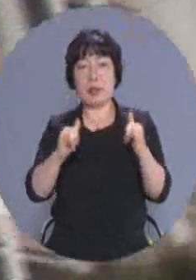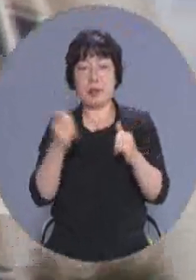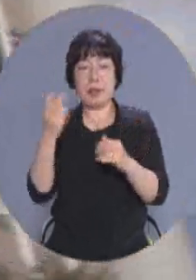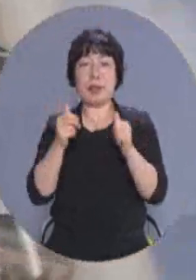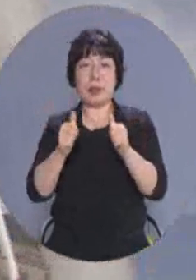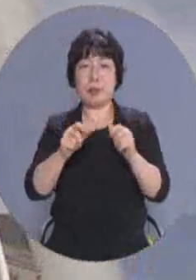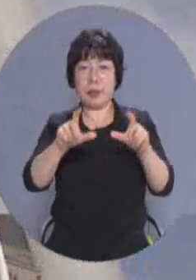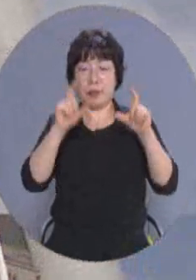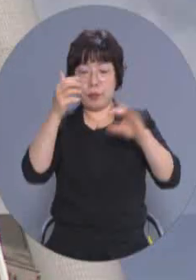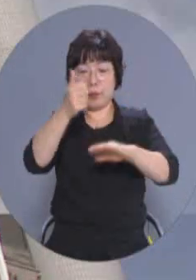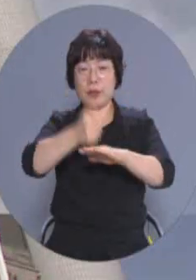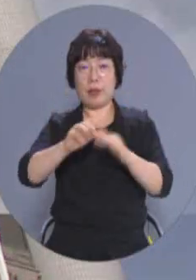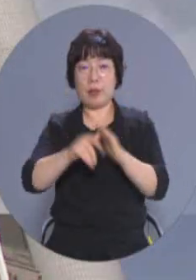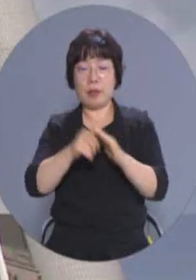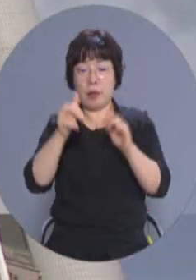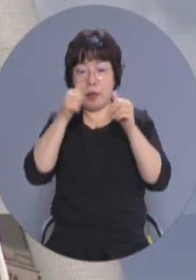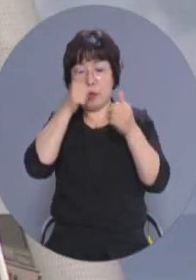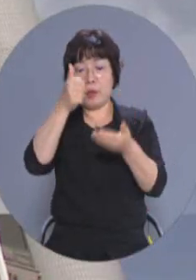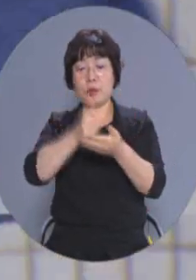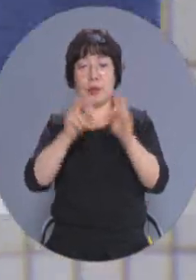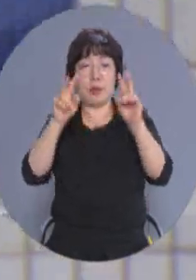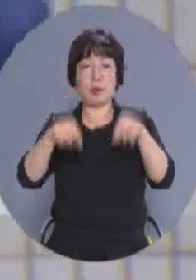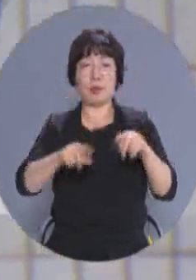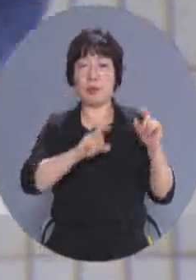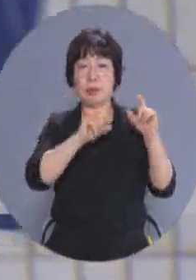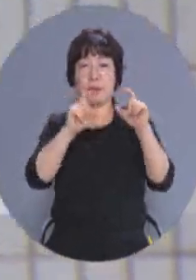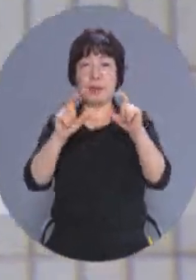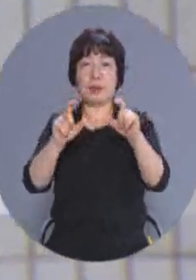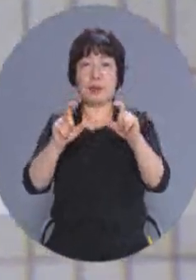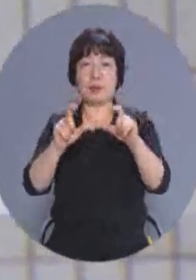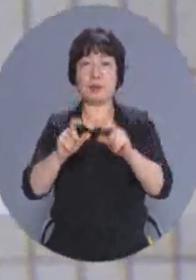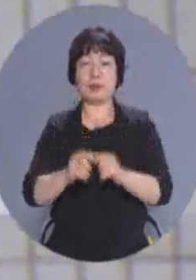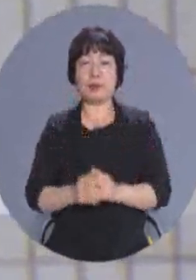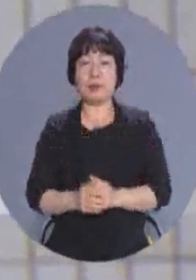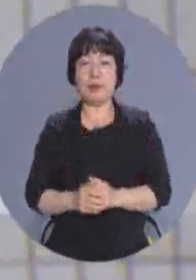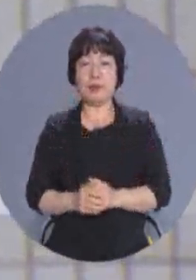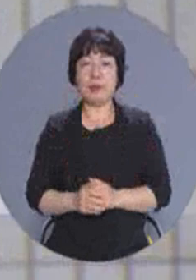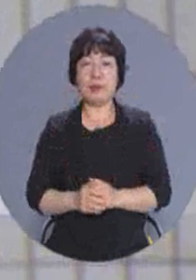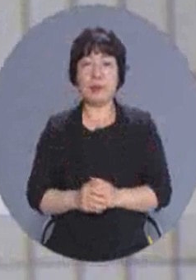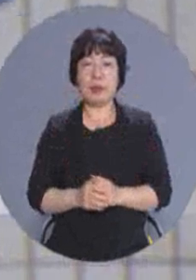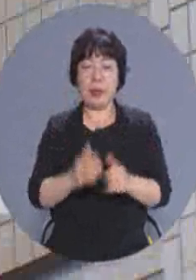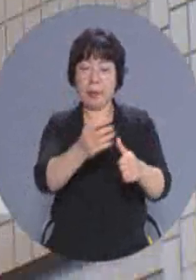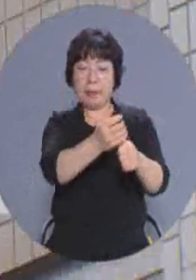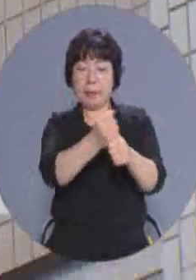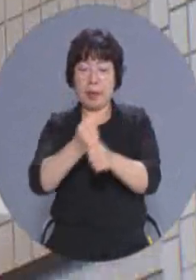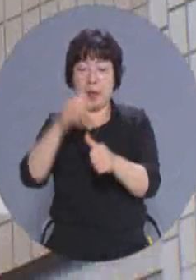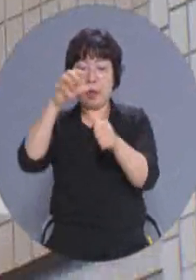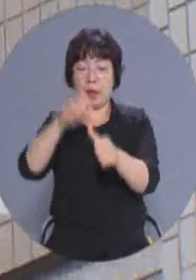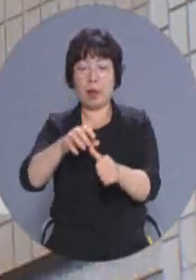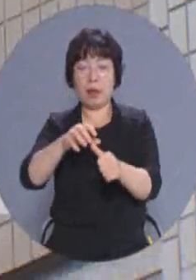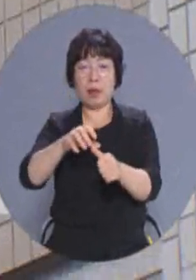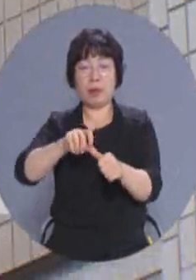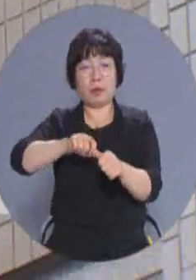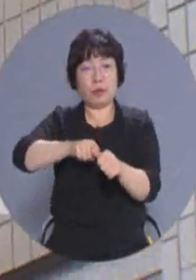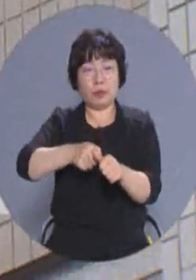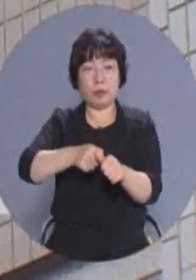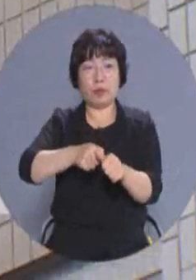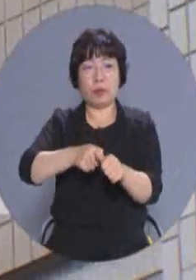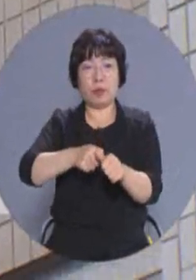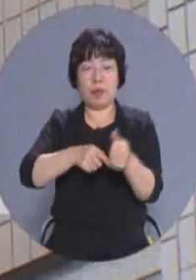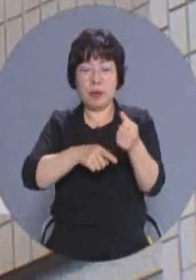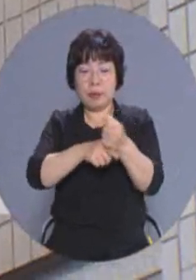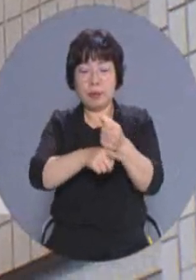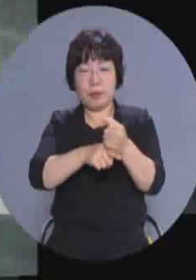선고 공판에서 무죄를 선고했습니다 재판부는 당시 체포 감금이 무차별적으로 이루어졌고